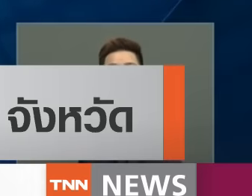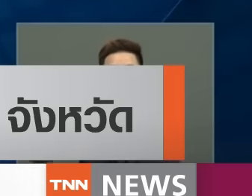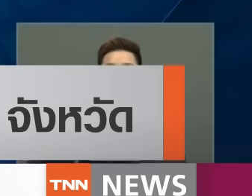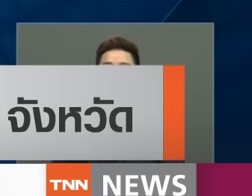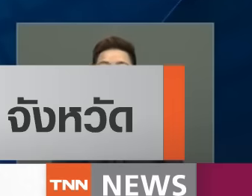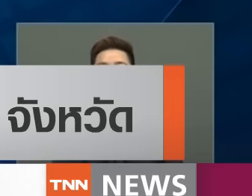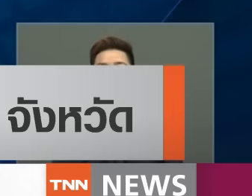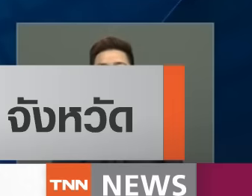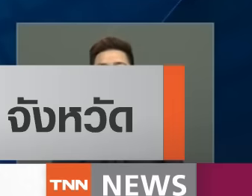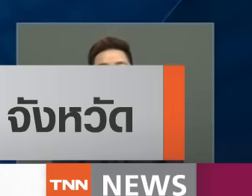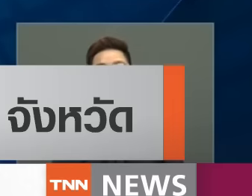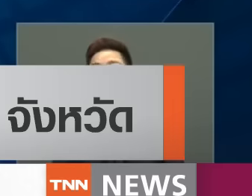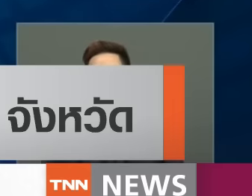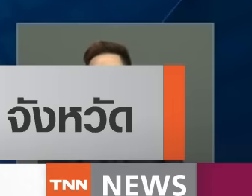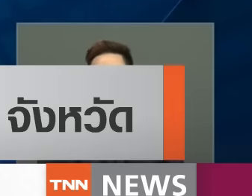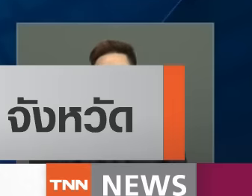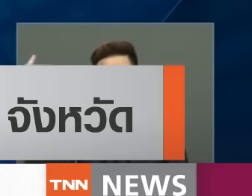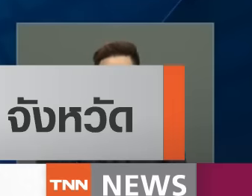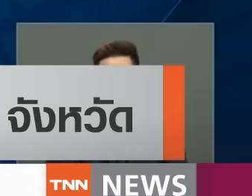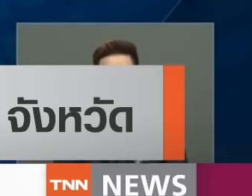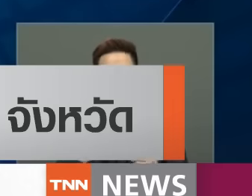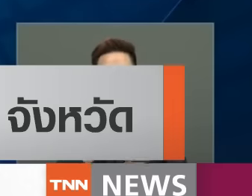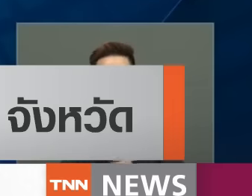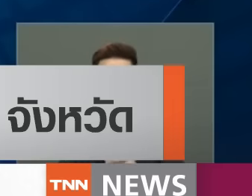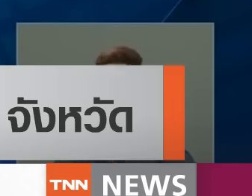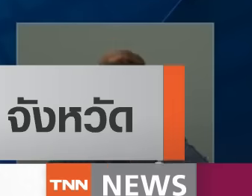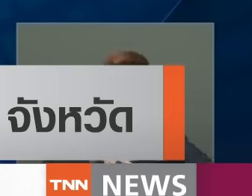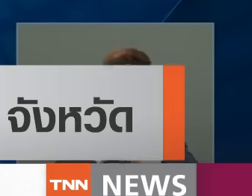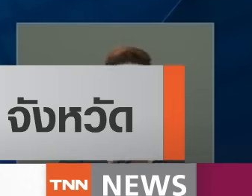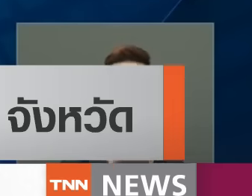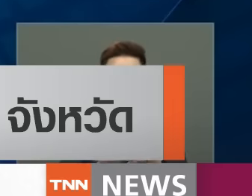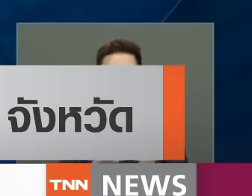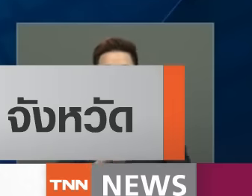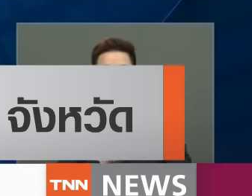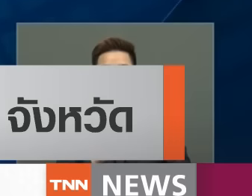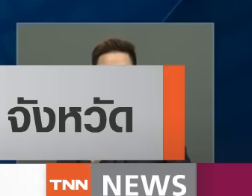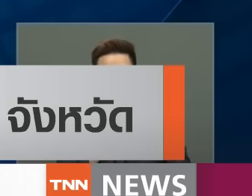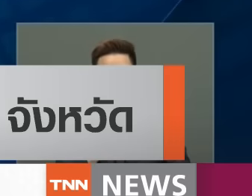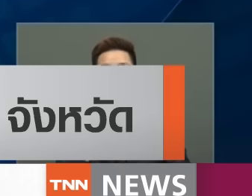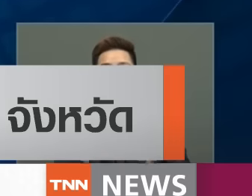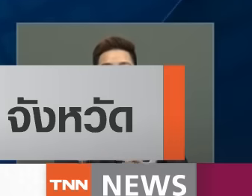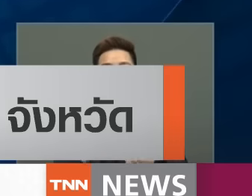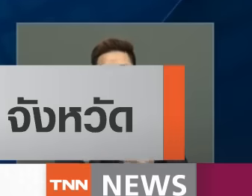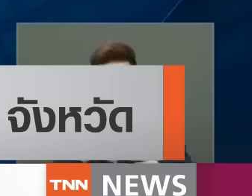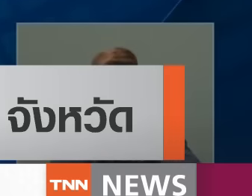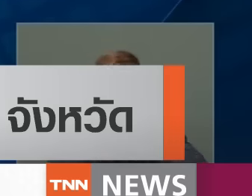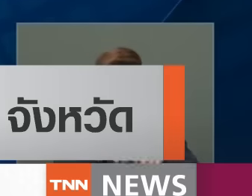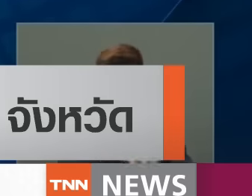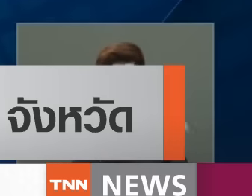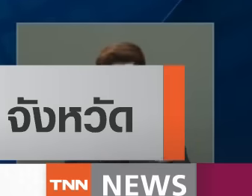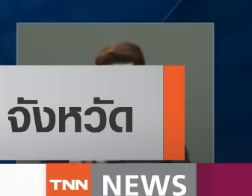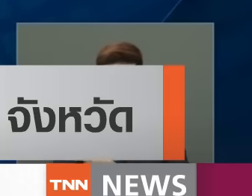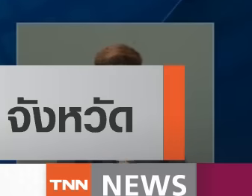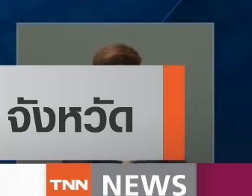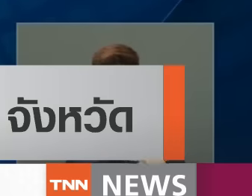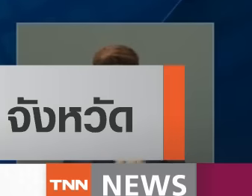อย่างเป็นทางการนะครับโดยมีรายงานผู้ติดเชื้อเพิ่มขึ้นมา186คนแต่ว่าอันนี้นะครับยังไม่รวมกรณีเรื่